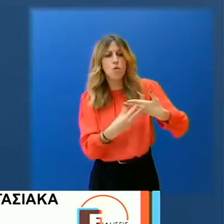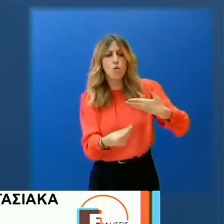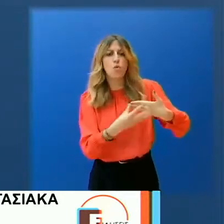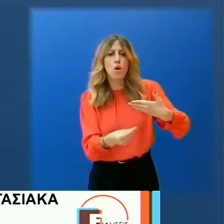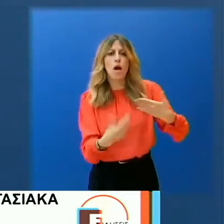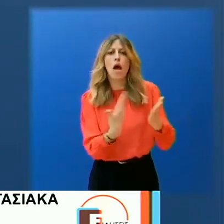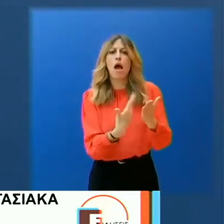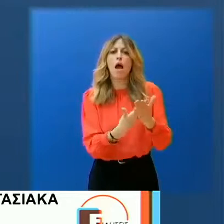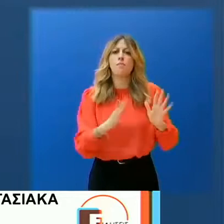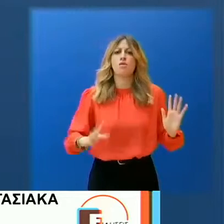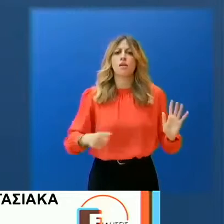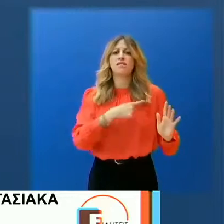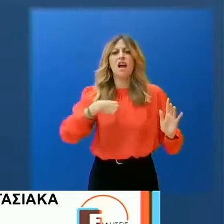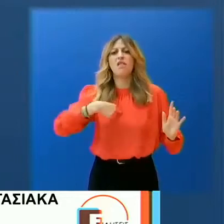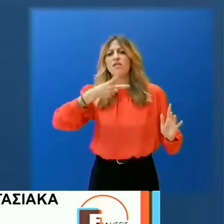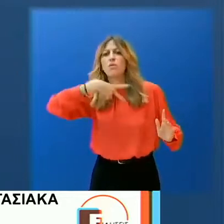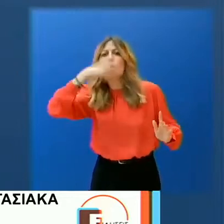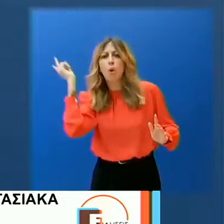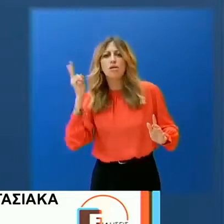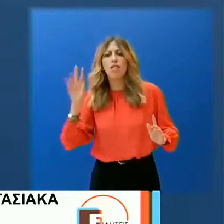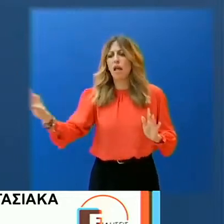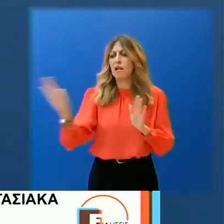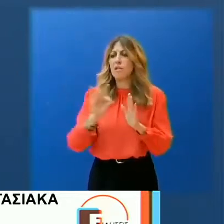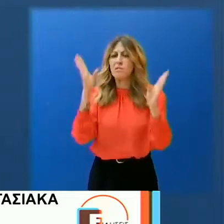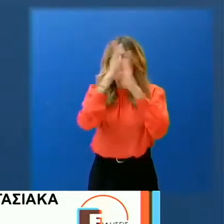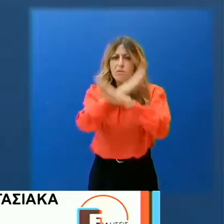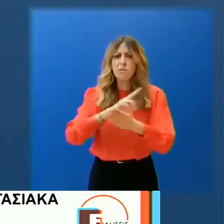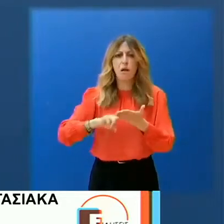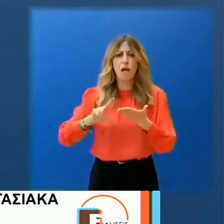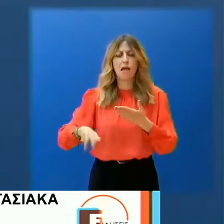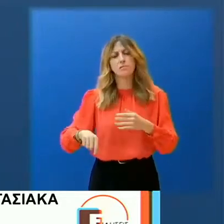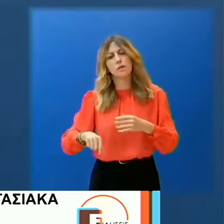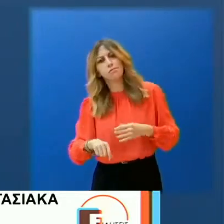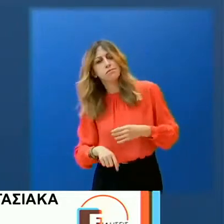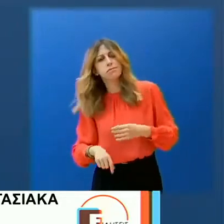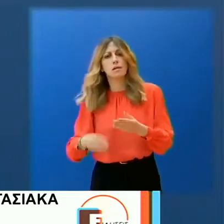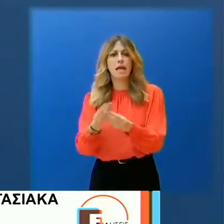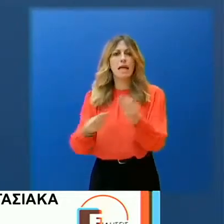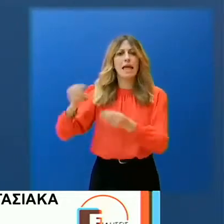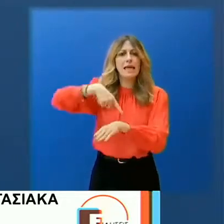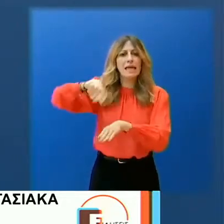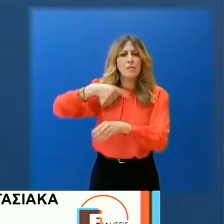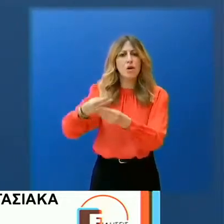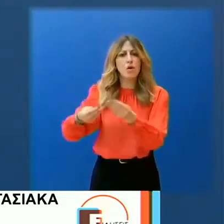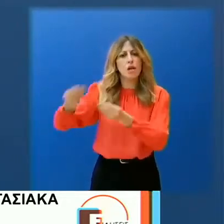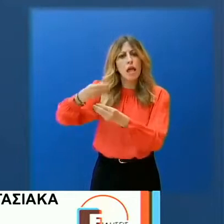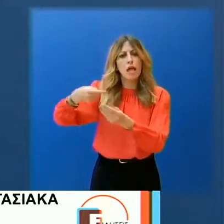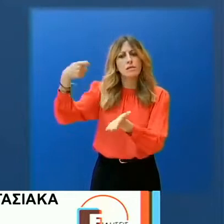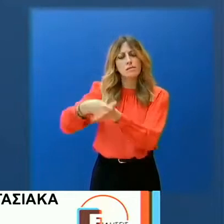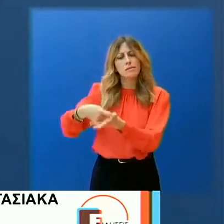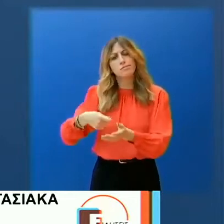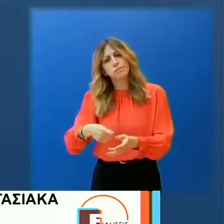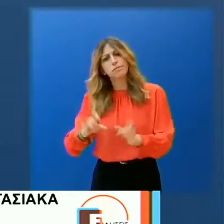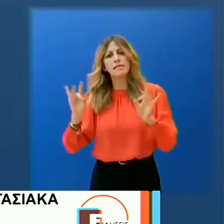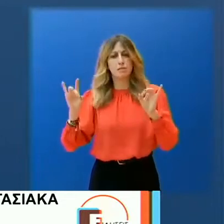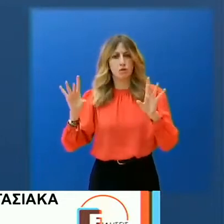υπεροριών. Αντικατάσταση του ΣΕΠΕ από την επιθεώρηση εργασίας, η οποία θα είναι ανεξάρτητη